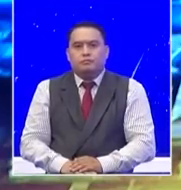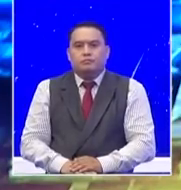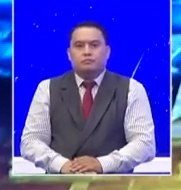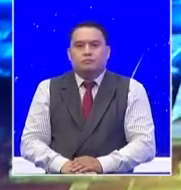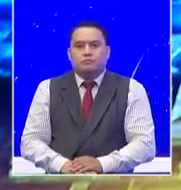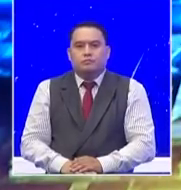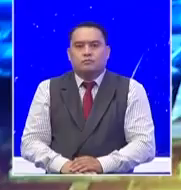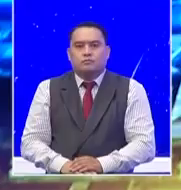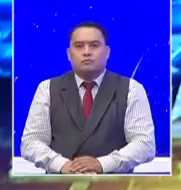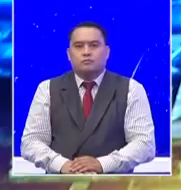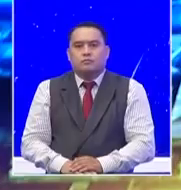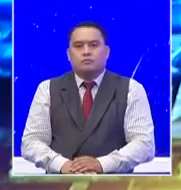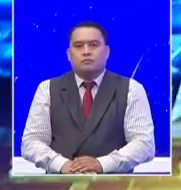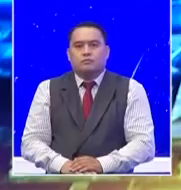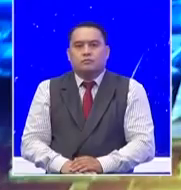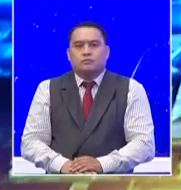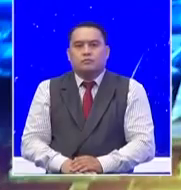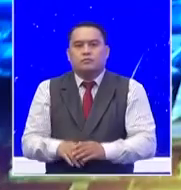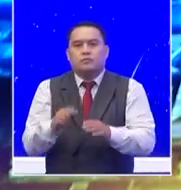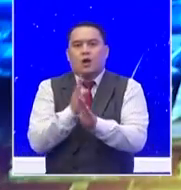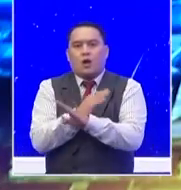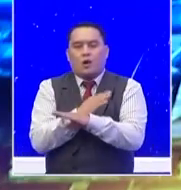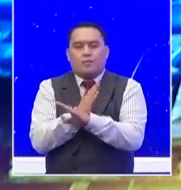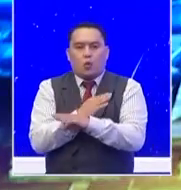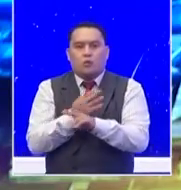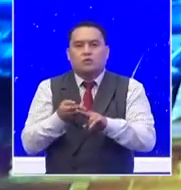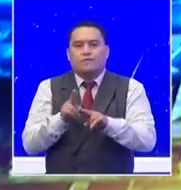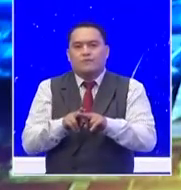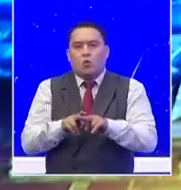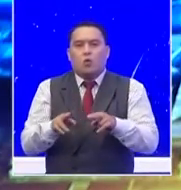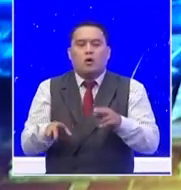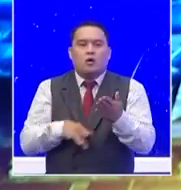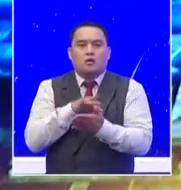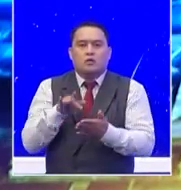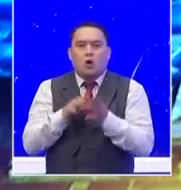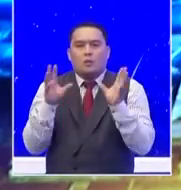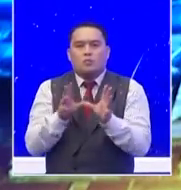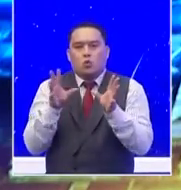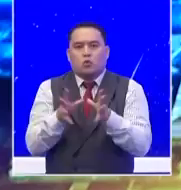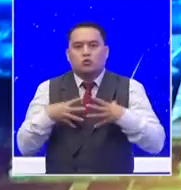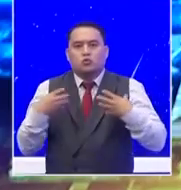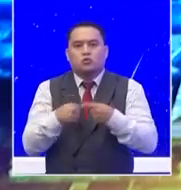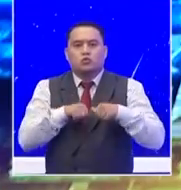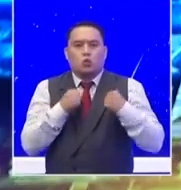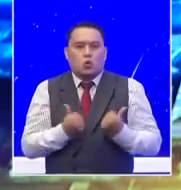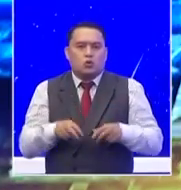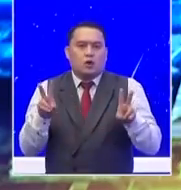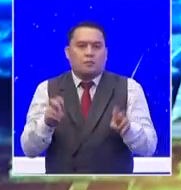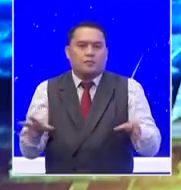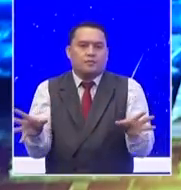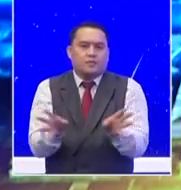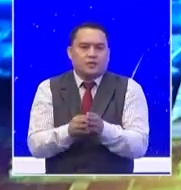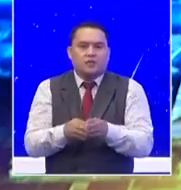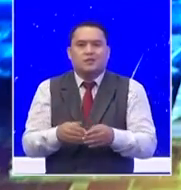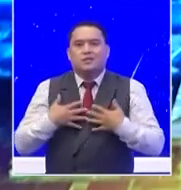Қапшағай қалалық ауруханасына қамқор жүрек мүгедектер қоғамдық бірлестігі әлеуметтік көмек көрсетті. Қайырымды жандармен бірлесіп,